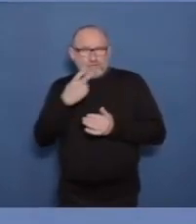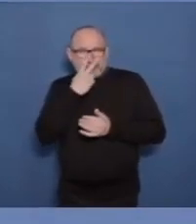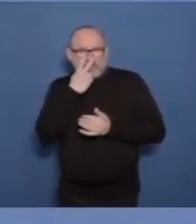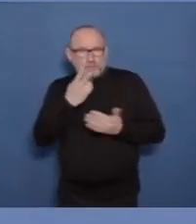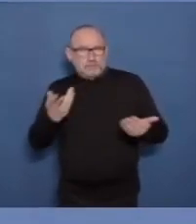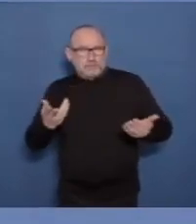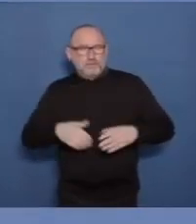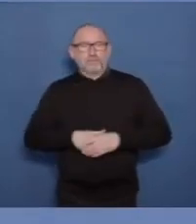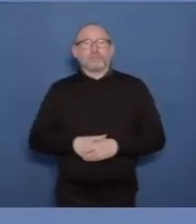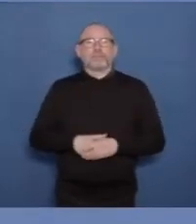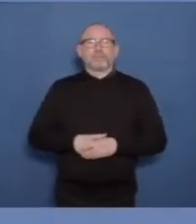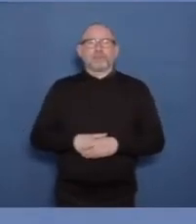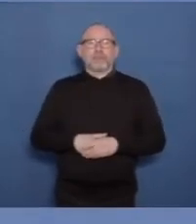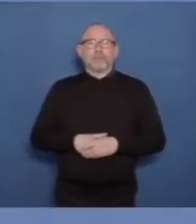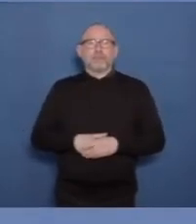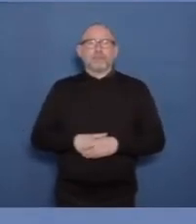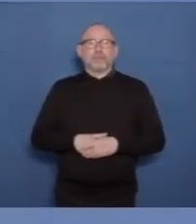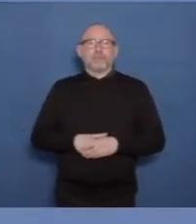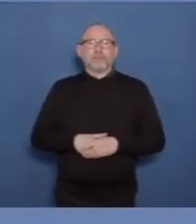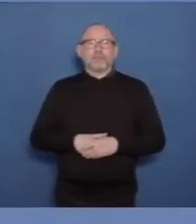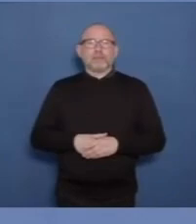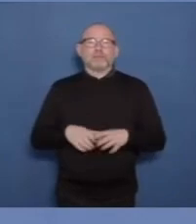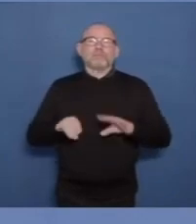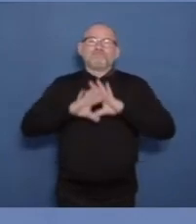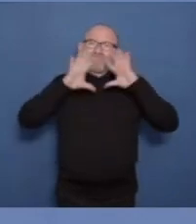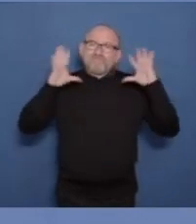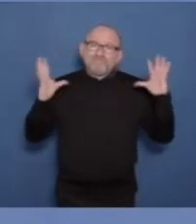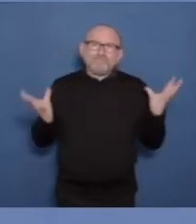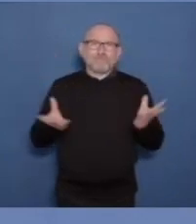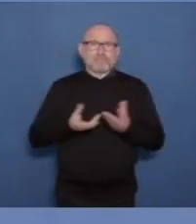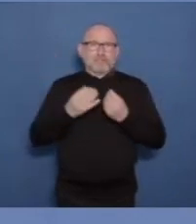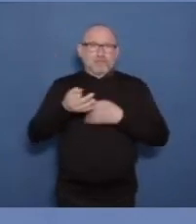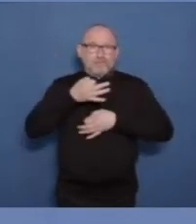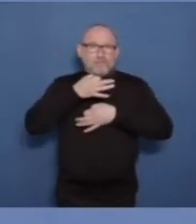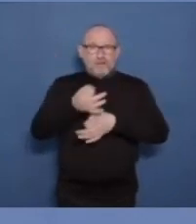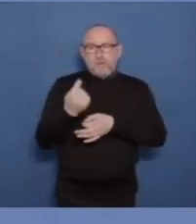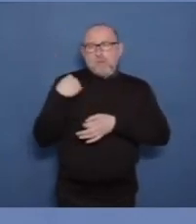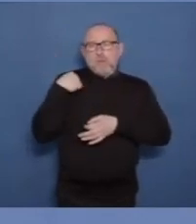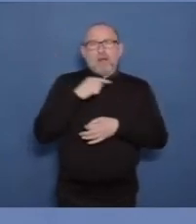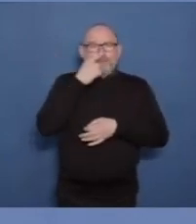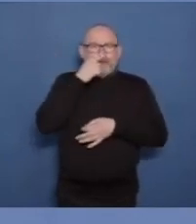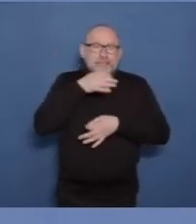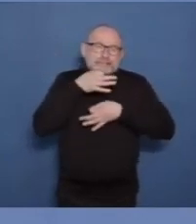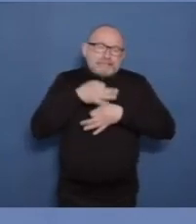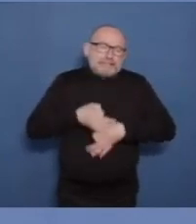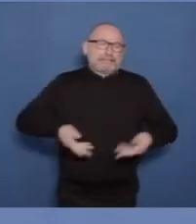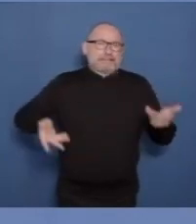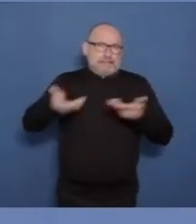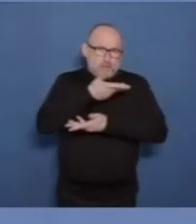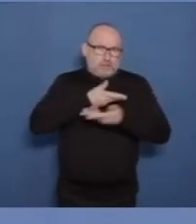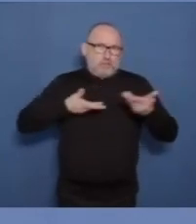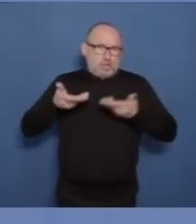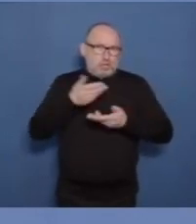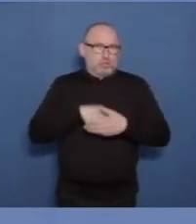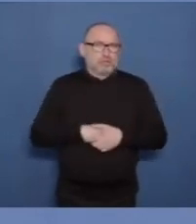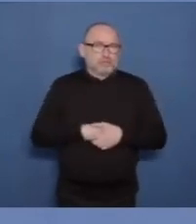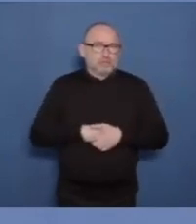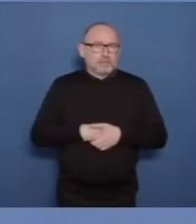Ja, ich möchte vielleicht zu der ganzen Frage mich noch einmal äußern. Wir haben am Freitag hier ausführlich darüber gesprochen. Leider gibt